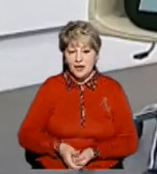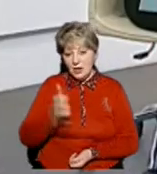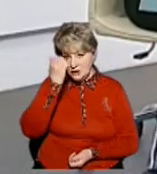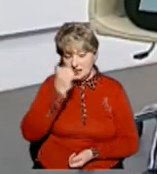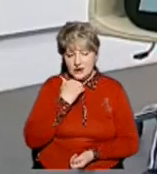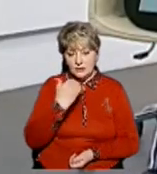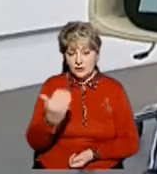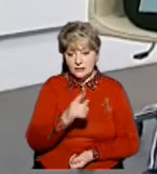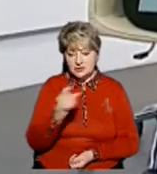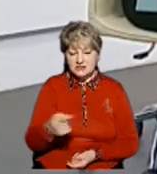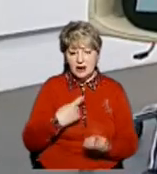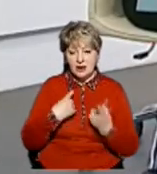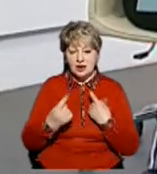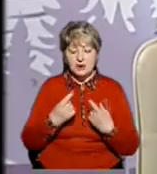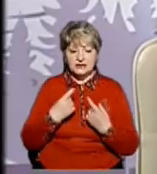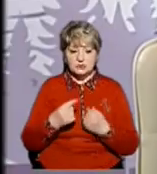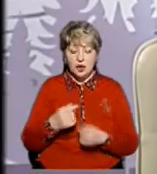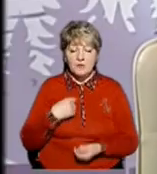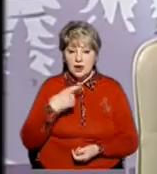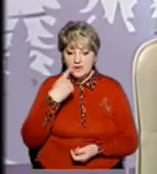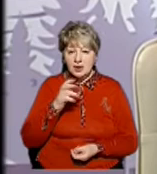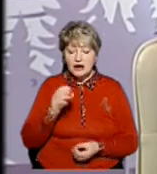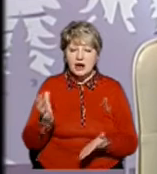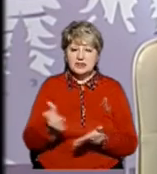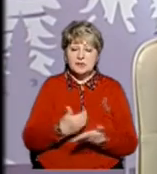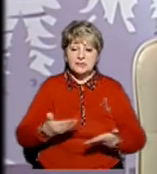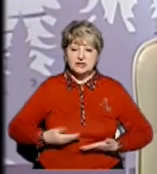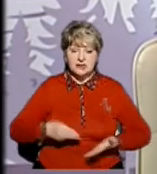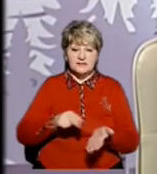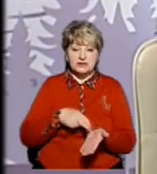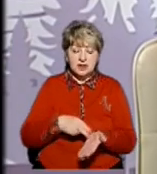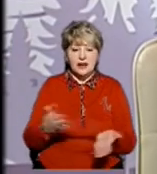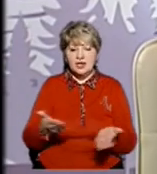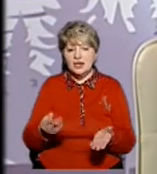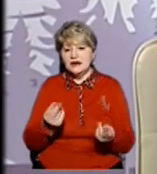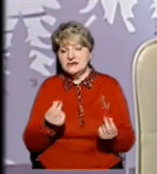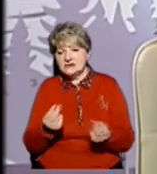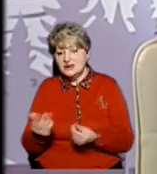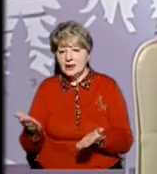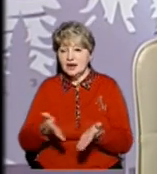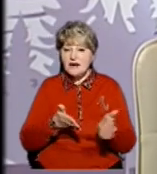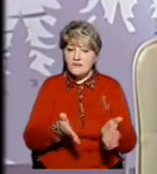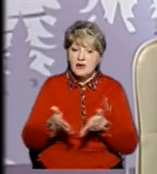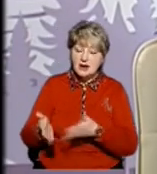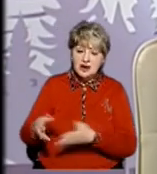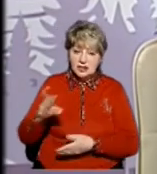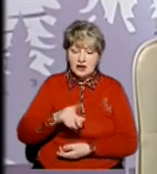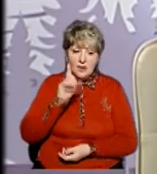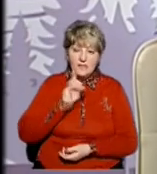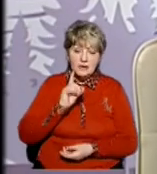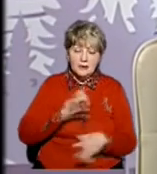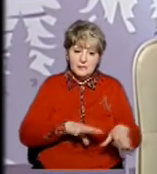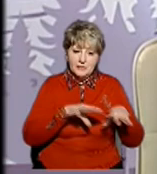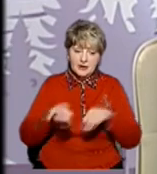за розмову. Ми говорили про те, як знайти житло в Черкасах, які ціни, які варіанти по поселенню для тимчасово